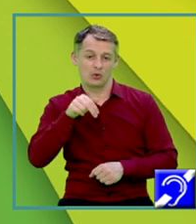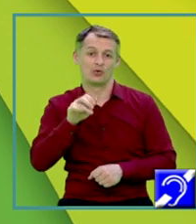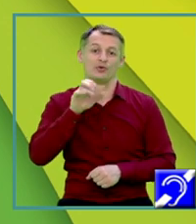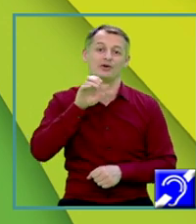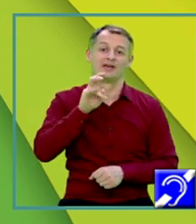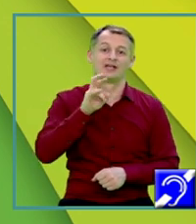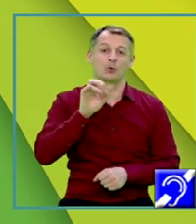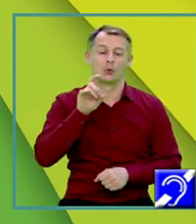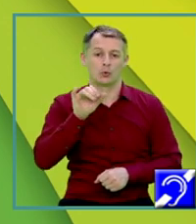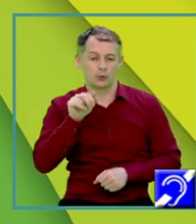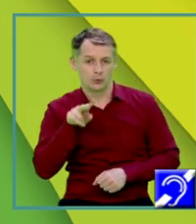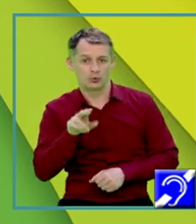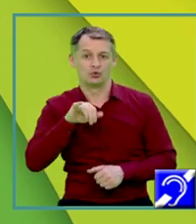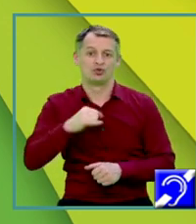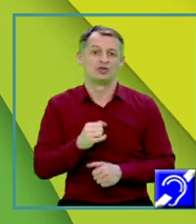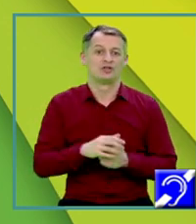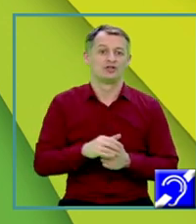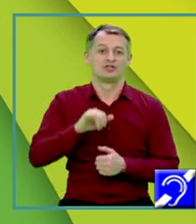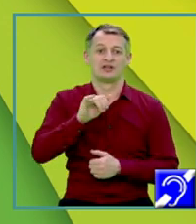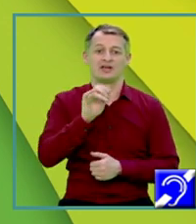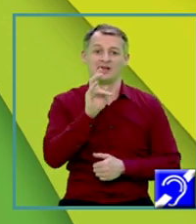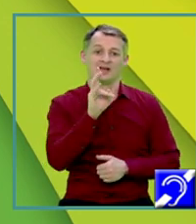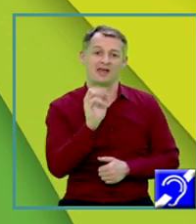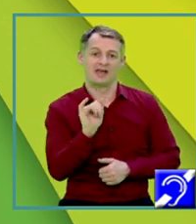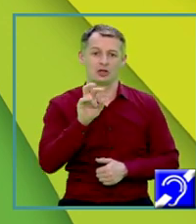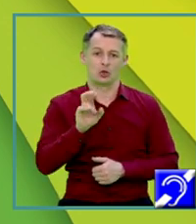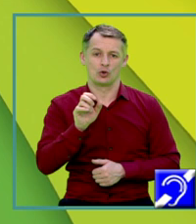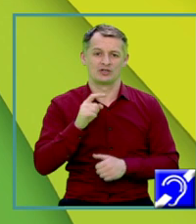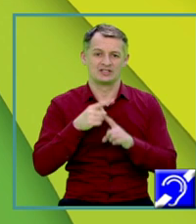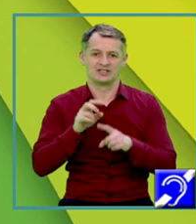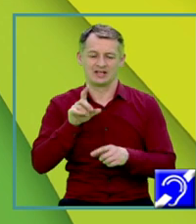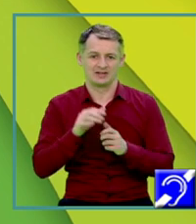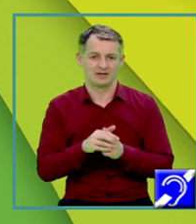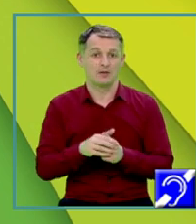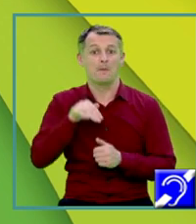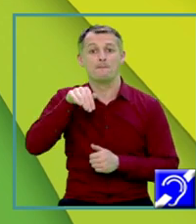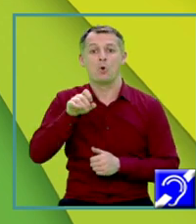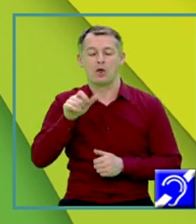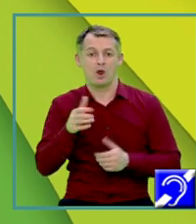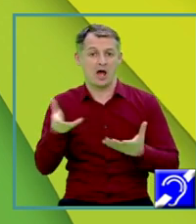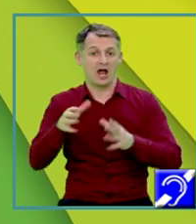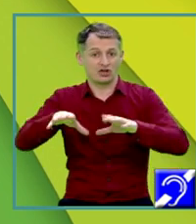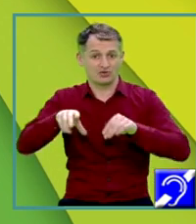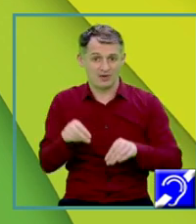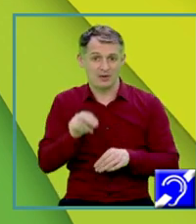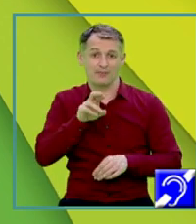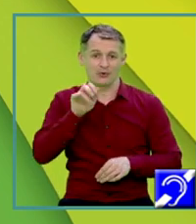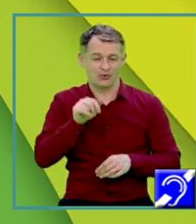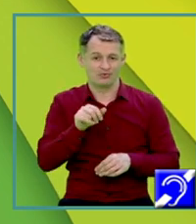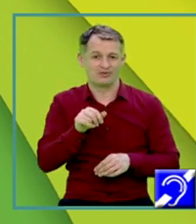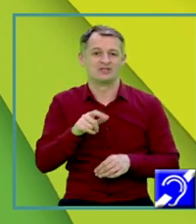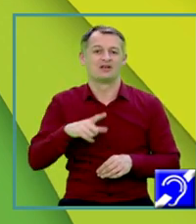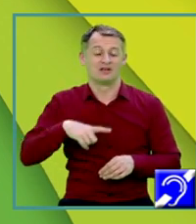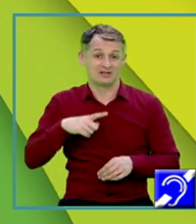și ionul hidroxid. Molecula de apă care a acceptat protonul joacă rol de